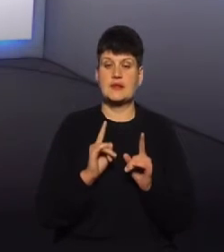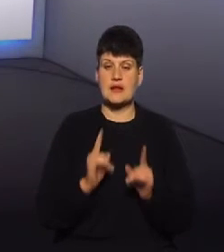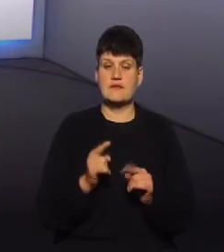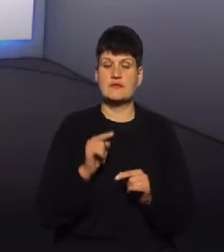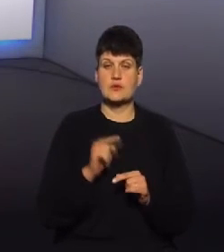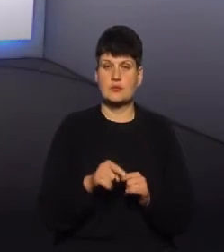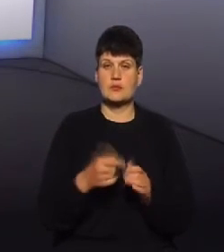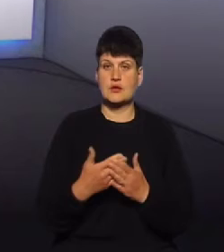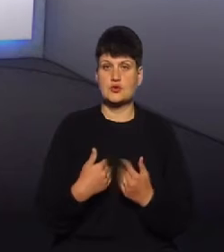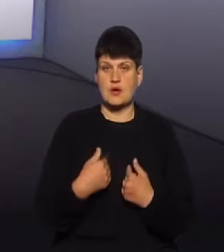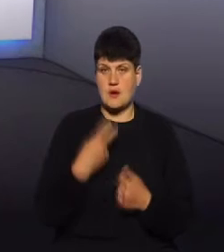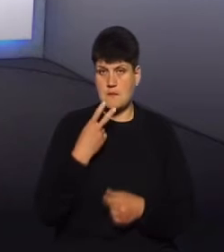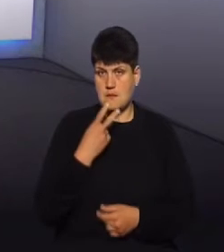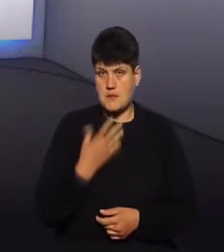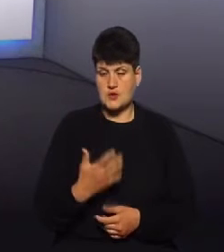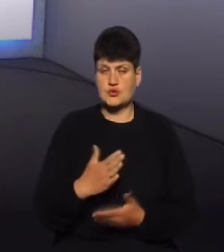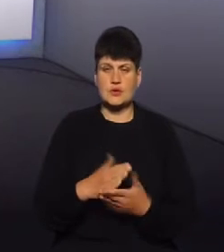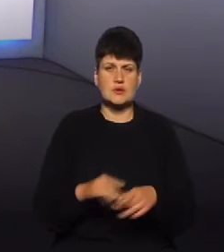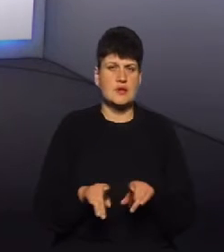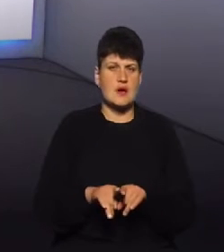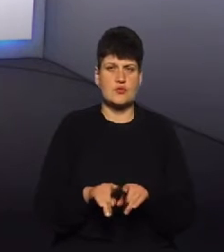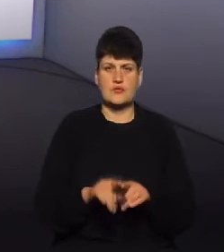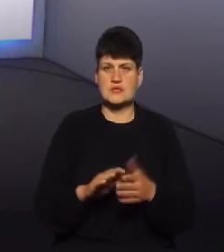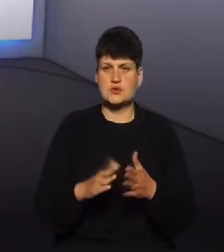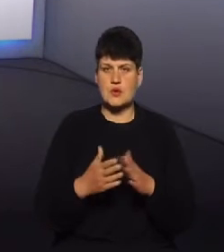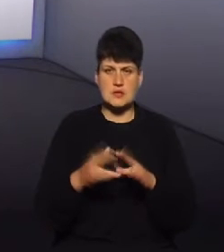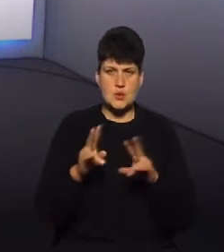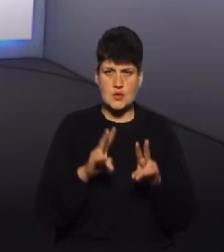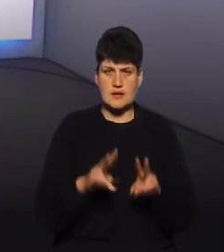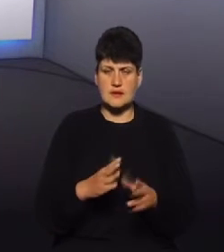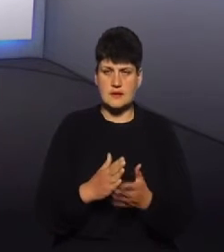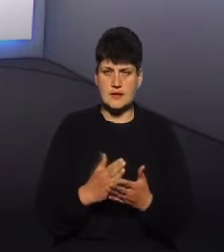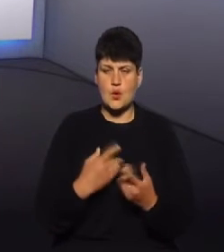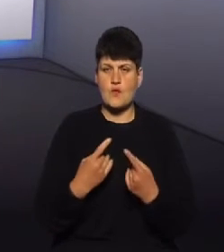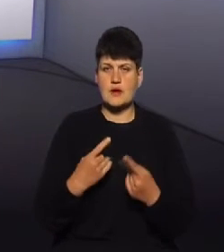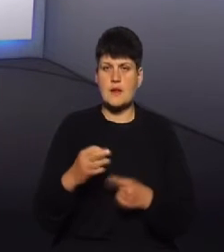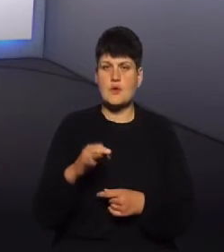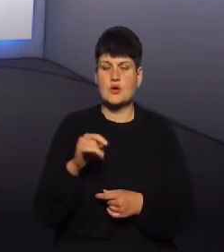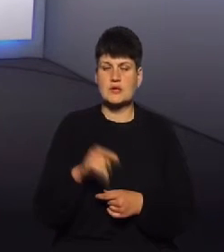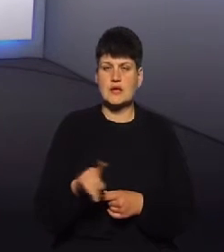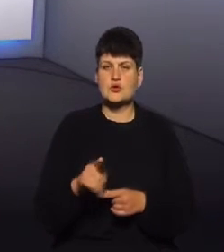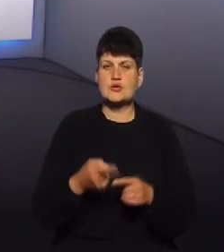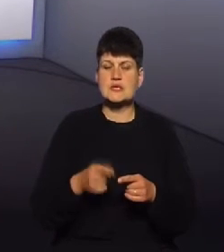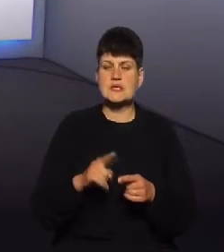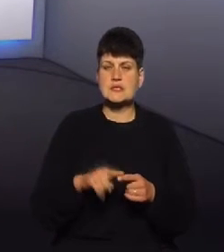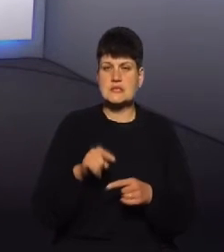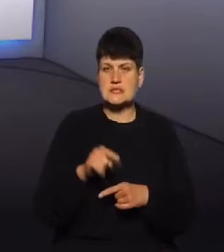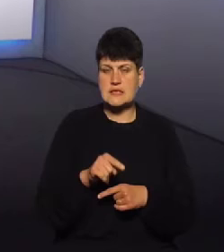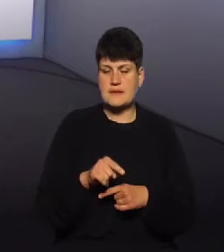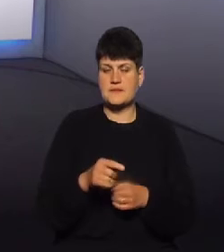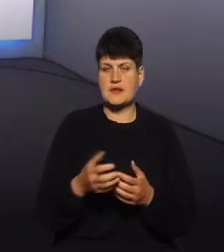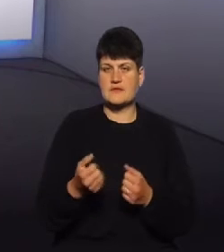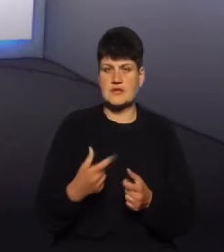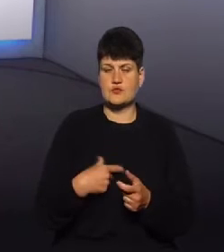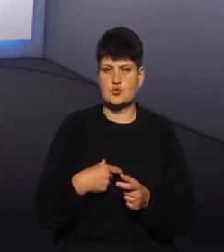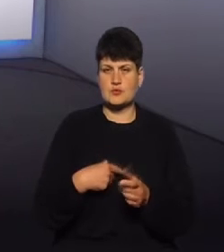бачив, є аналогічна ситуація, розглядалася, і говорилося про те, що, ну, це, зокрема, от я взяв собі роздруківочку